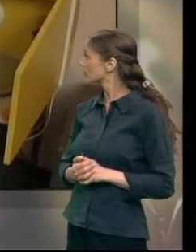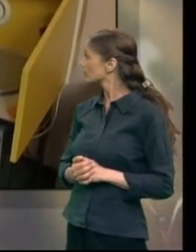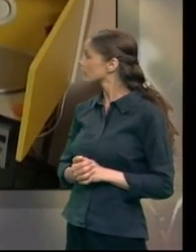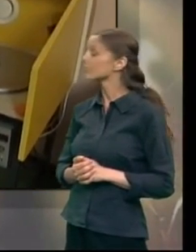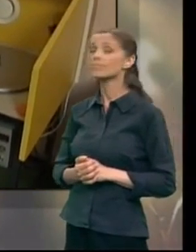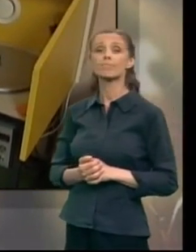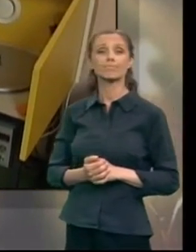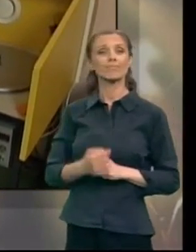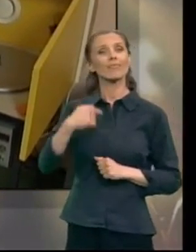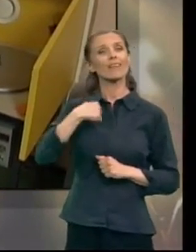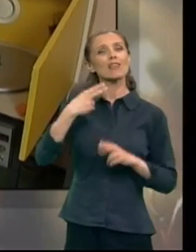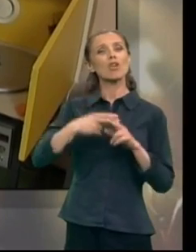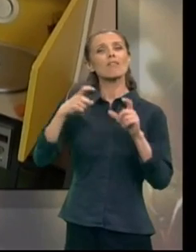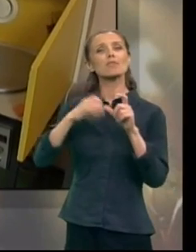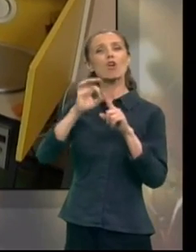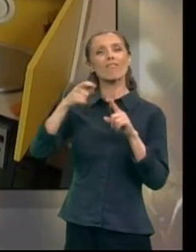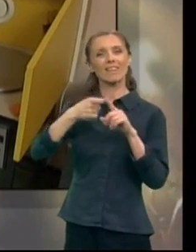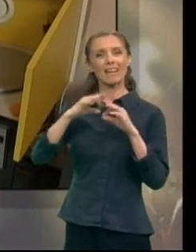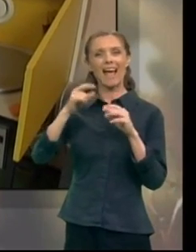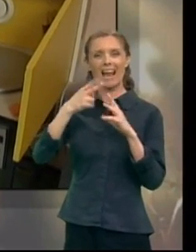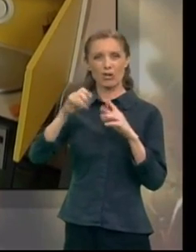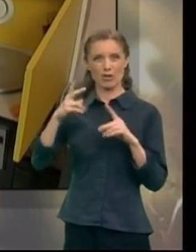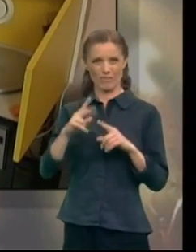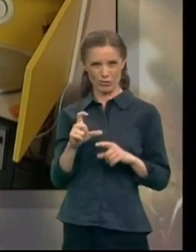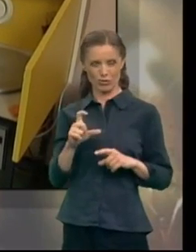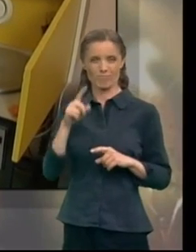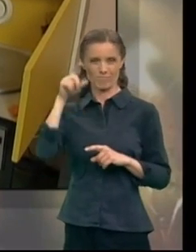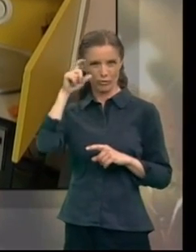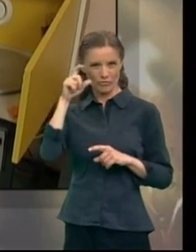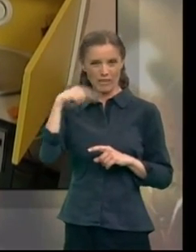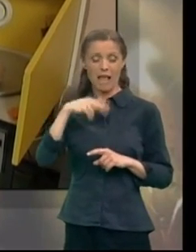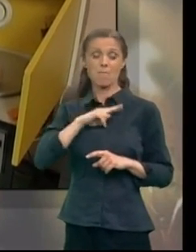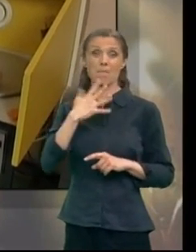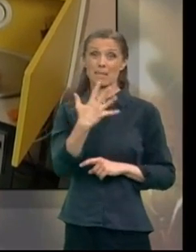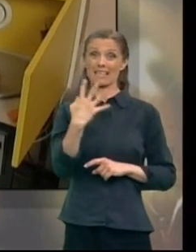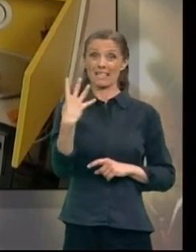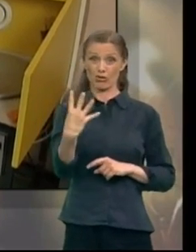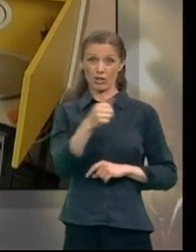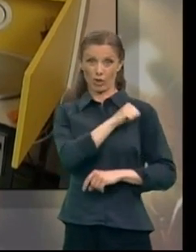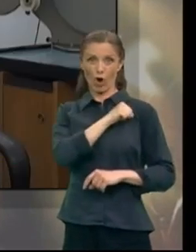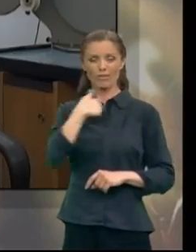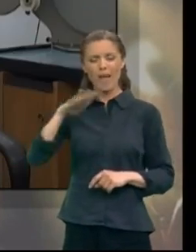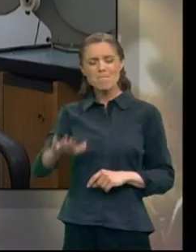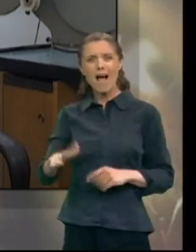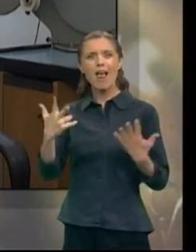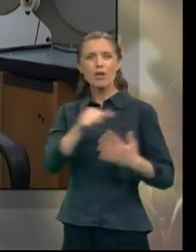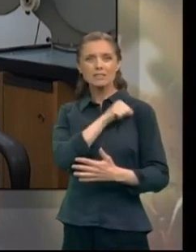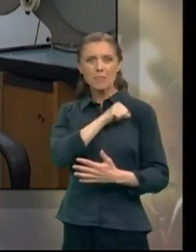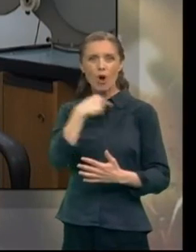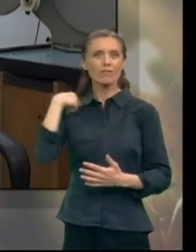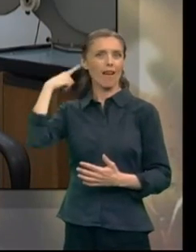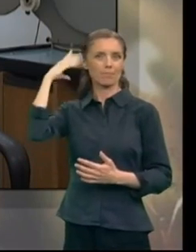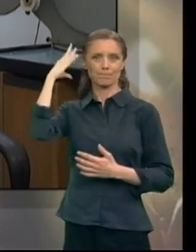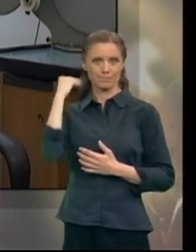Moje ime je Sofika Rajčević, imam 58 godina. Sa 4 godine sam izgubila sluh.